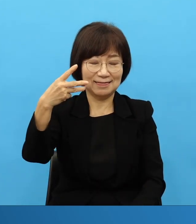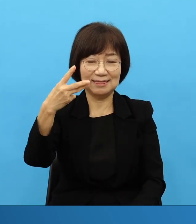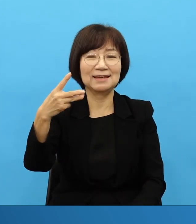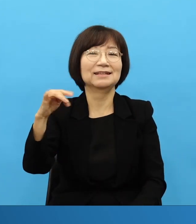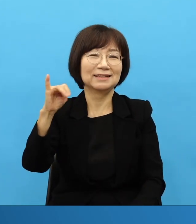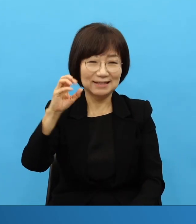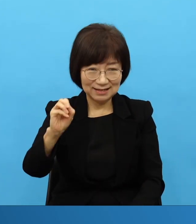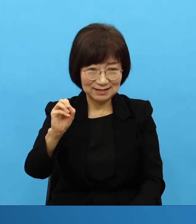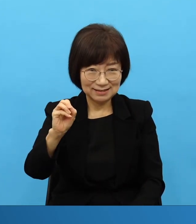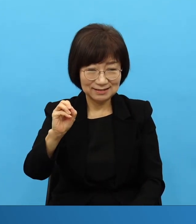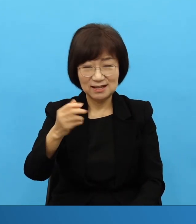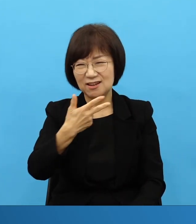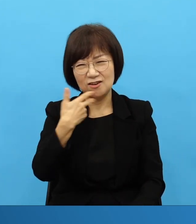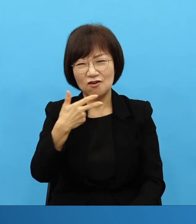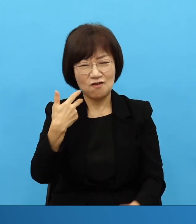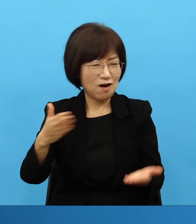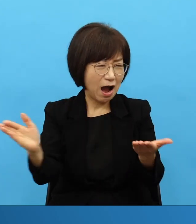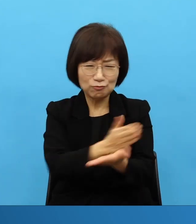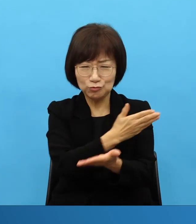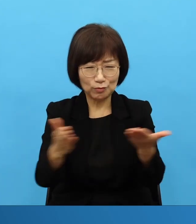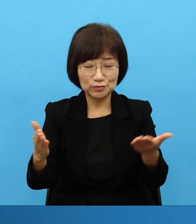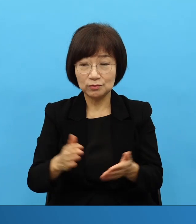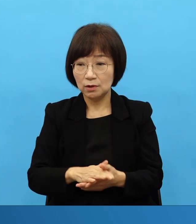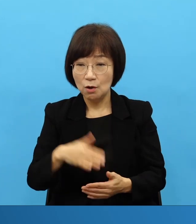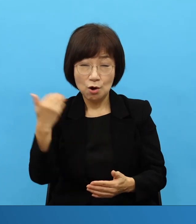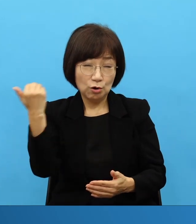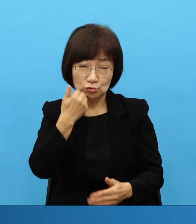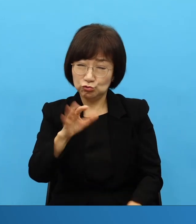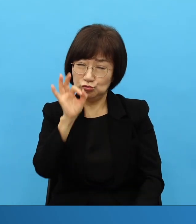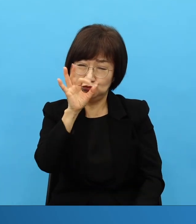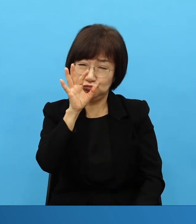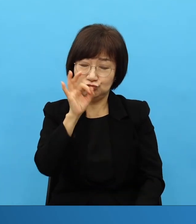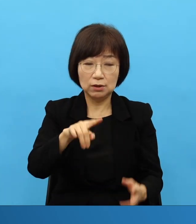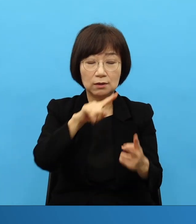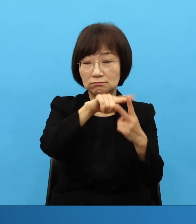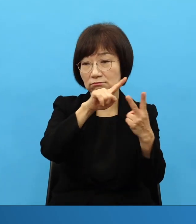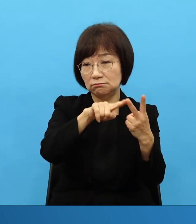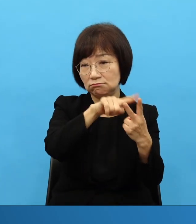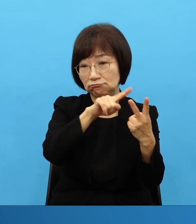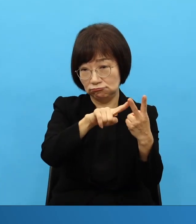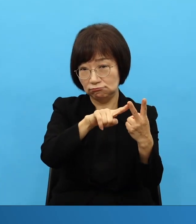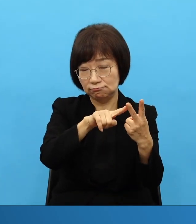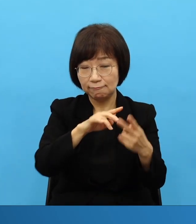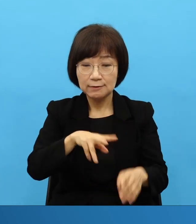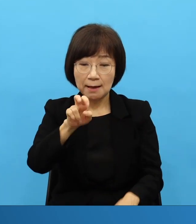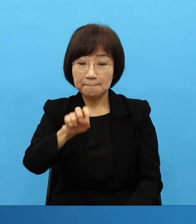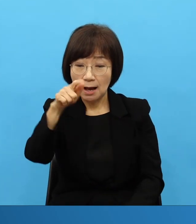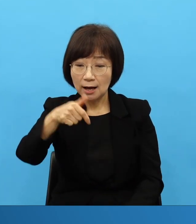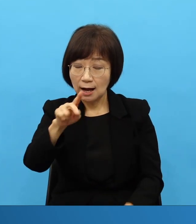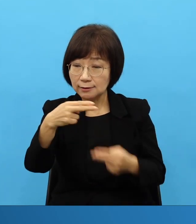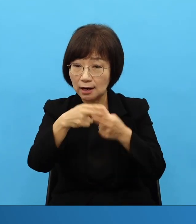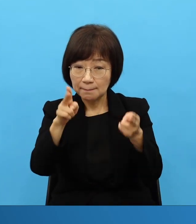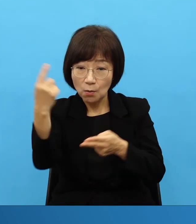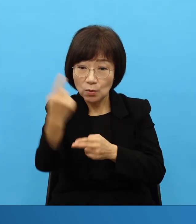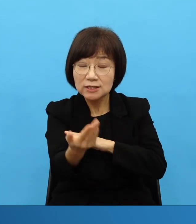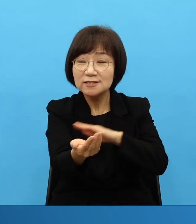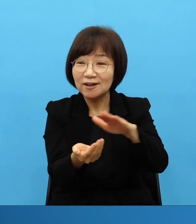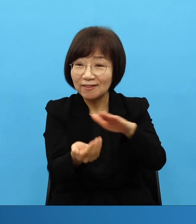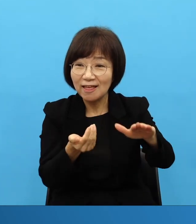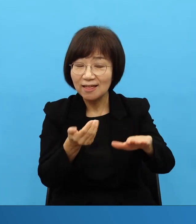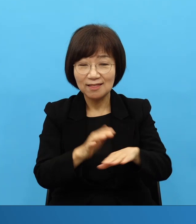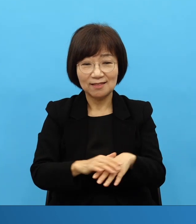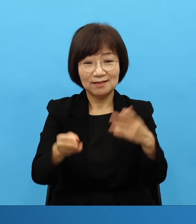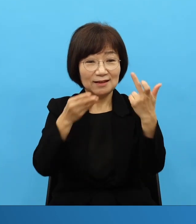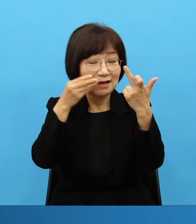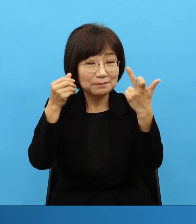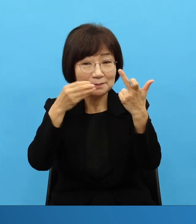nothing as well. 그렇죠. We start with nothing. 마가 다락방 오기 전에 감남산에 주신 언약 가지고